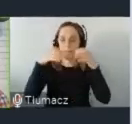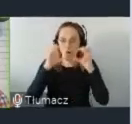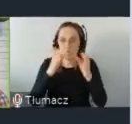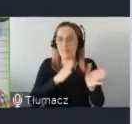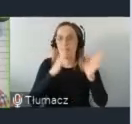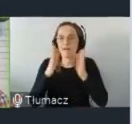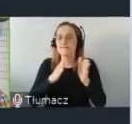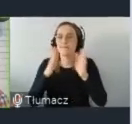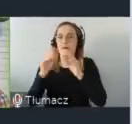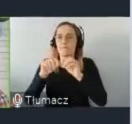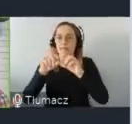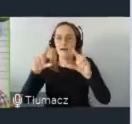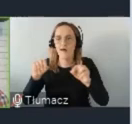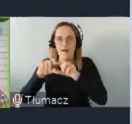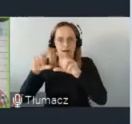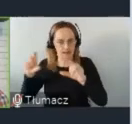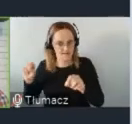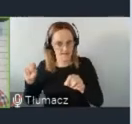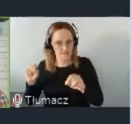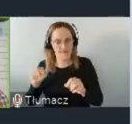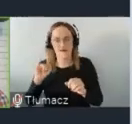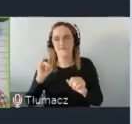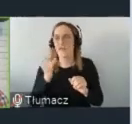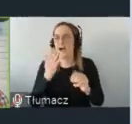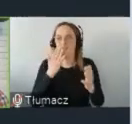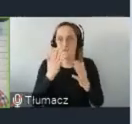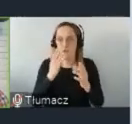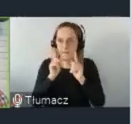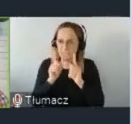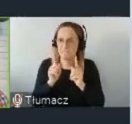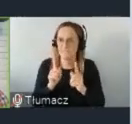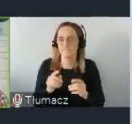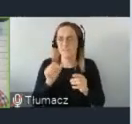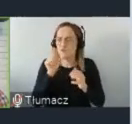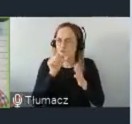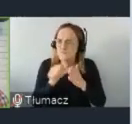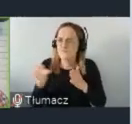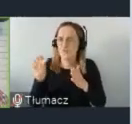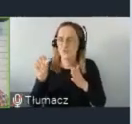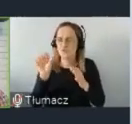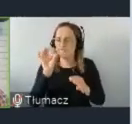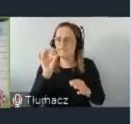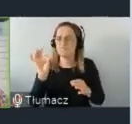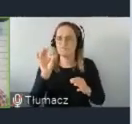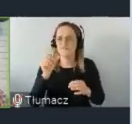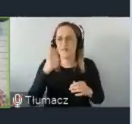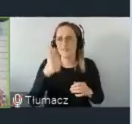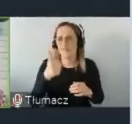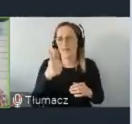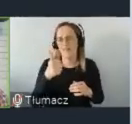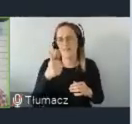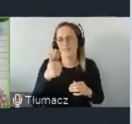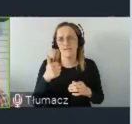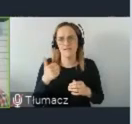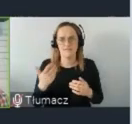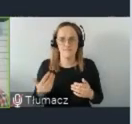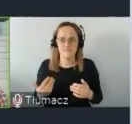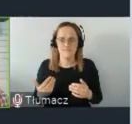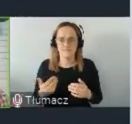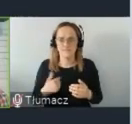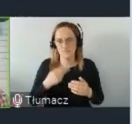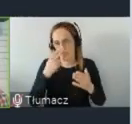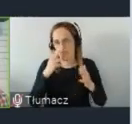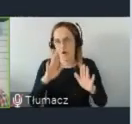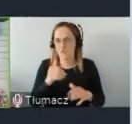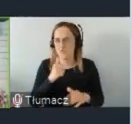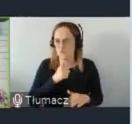ekrany, bo one oddają to, jak to wygląda. Szczególnie jest taki jeden, może ja go